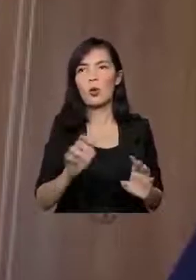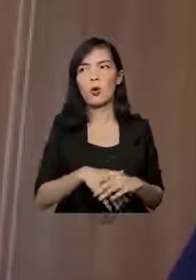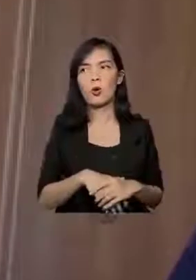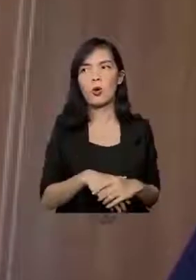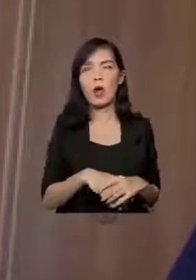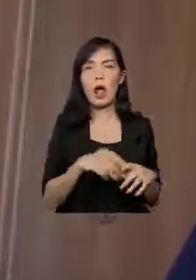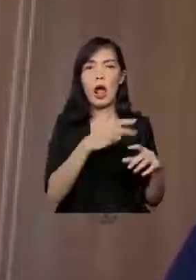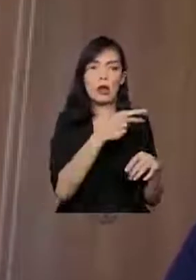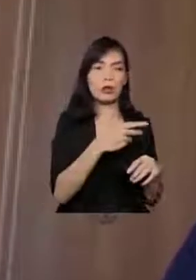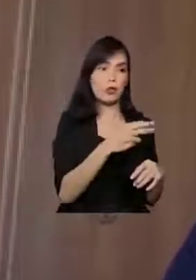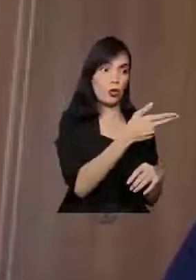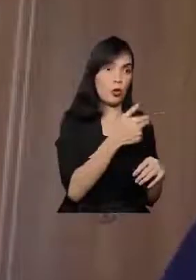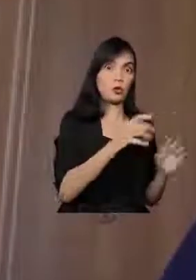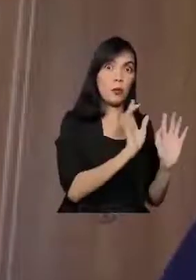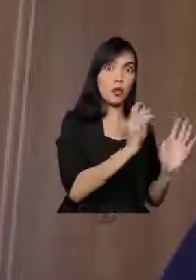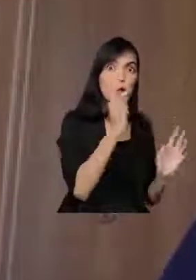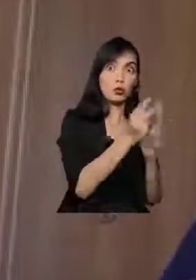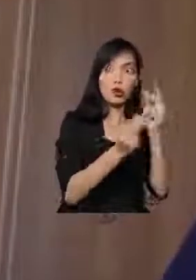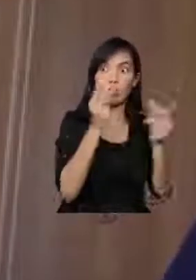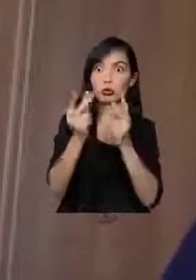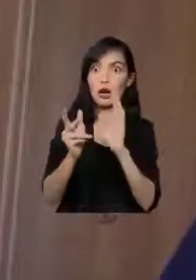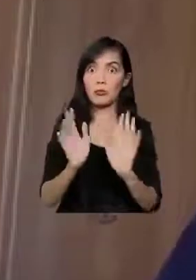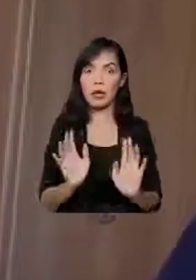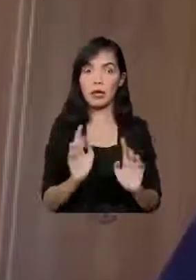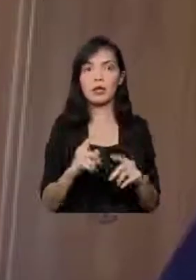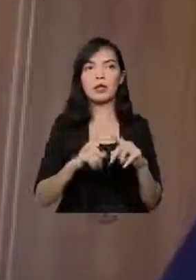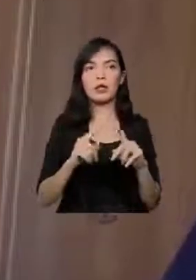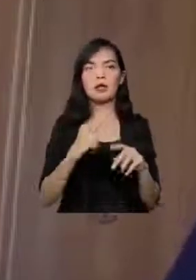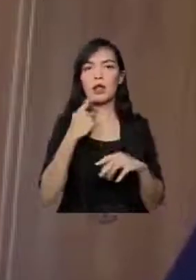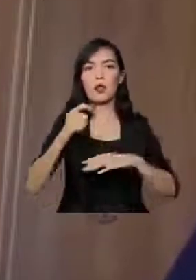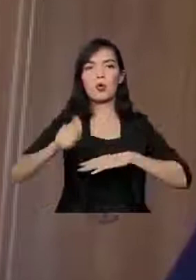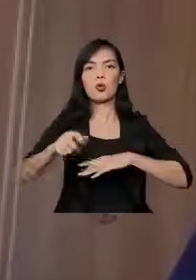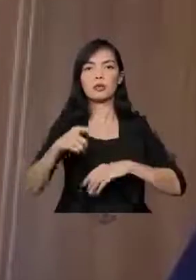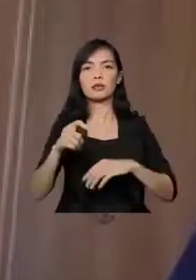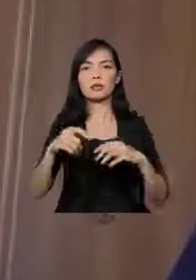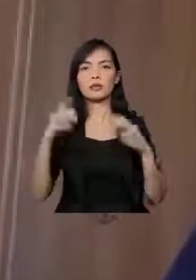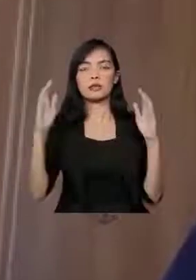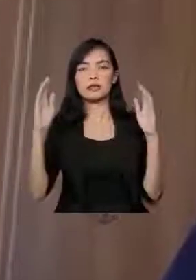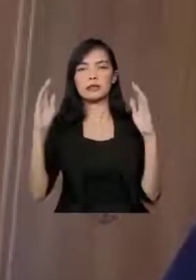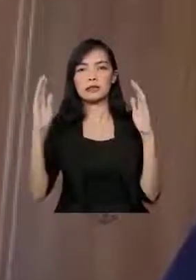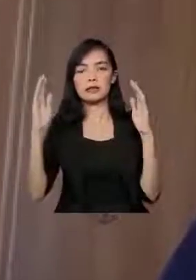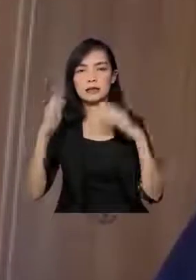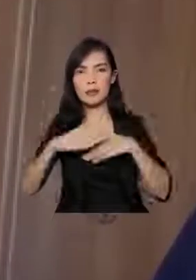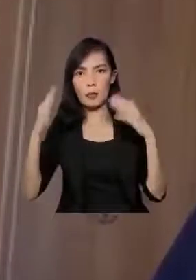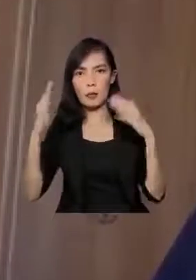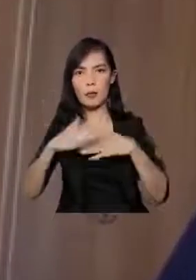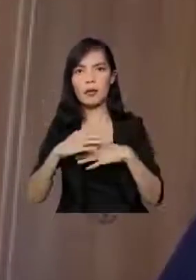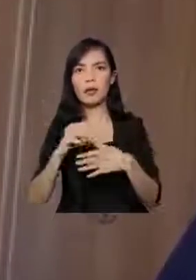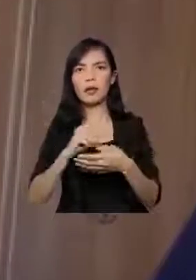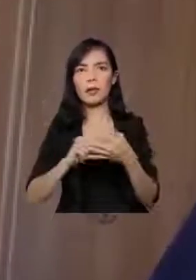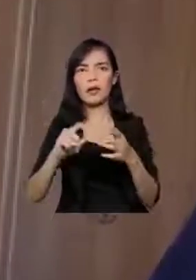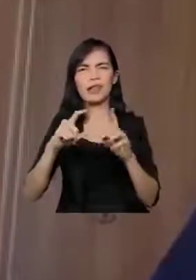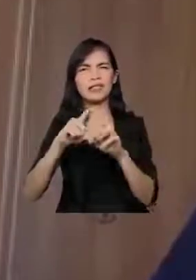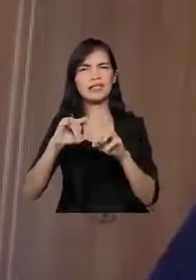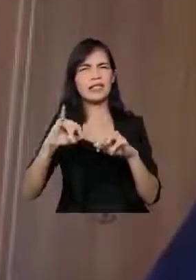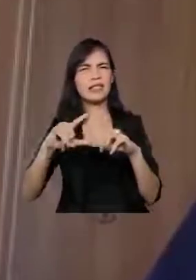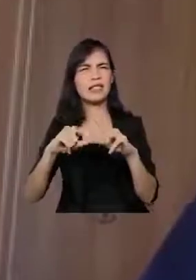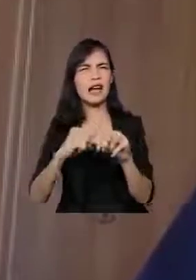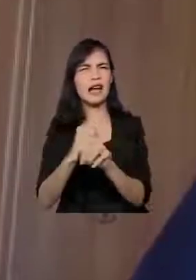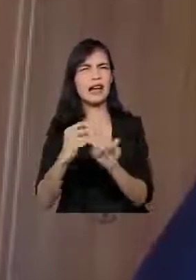keputusan yang terkait dengan hukum Islam itu selain institusi yang namanya dia map itu mirip dengan